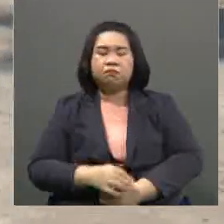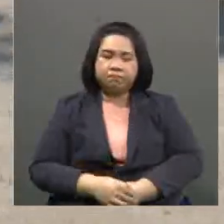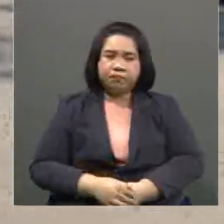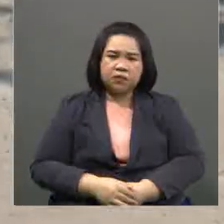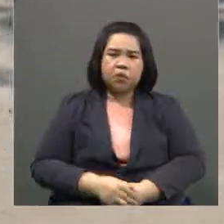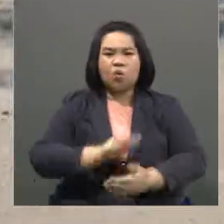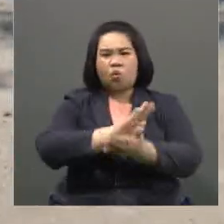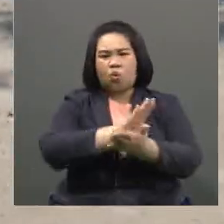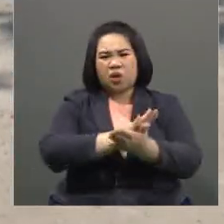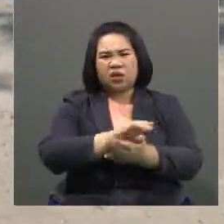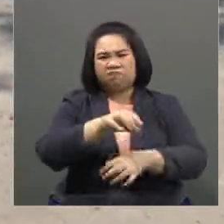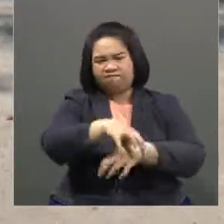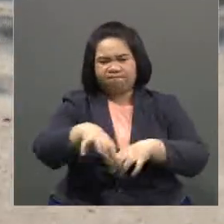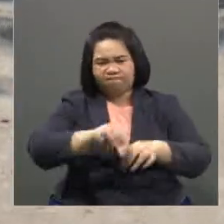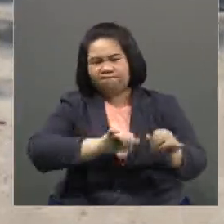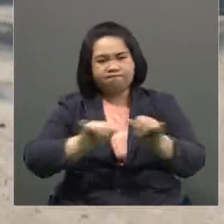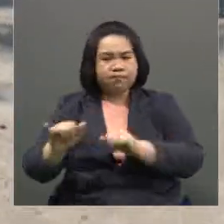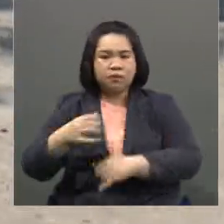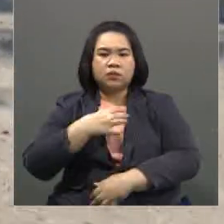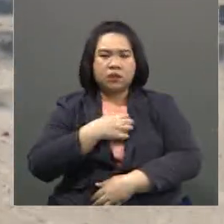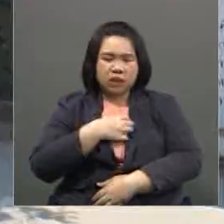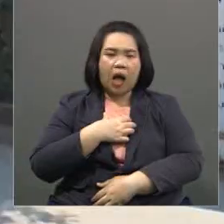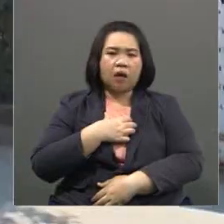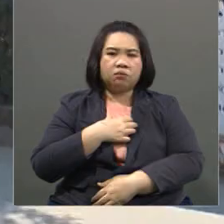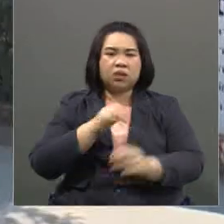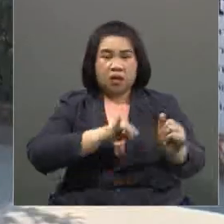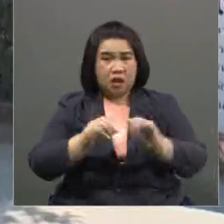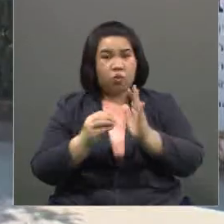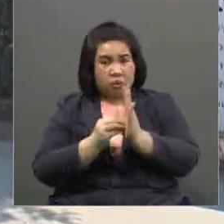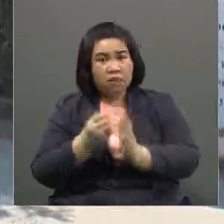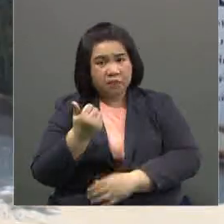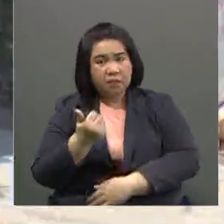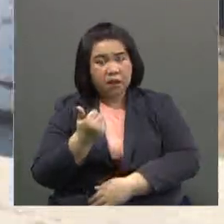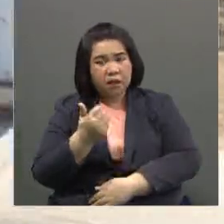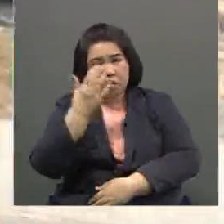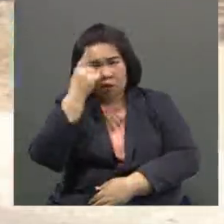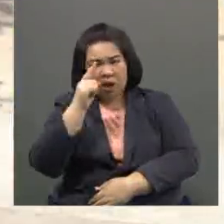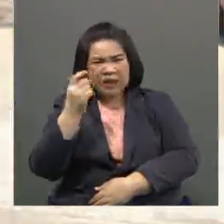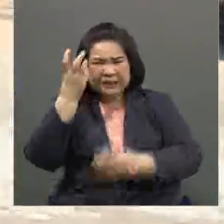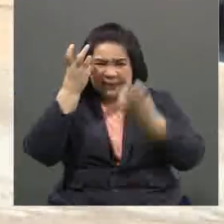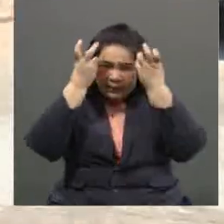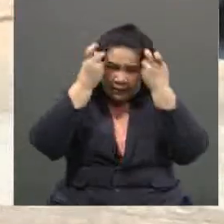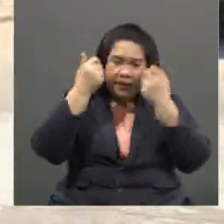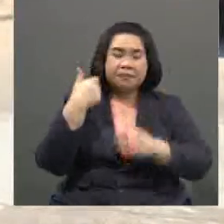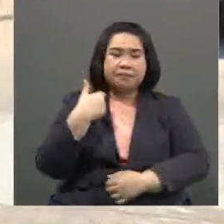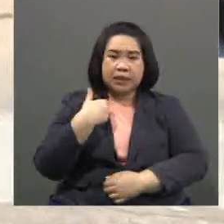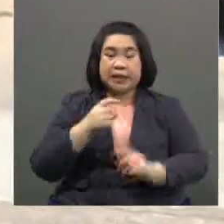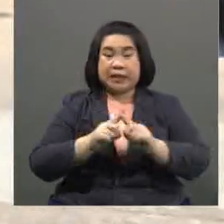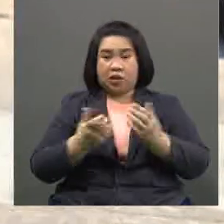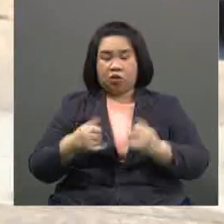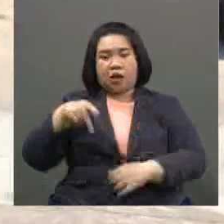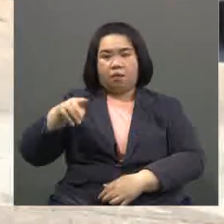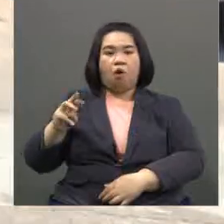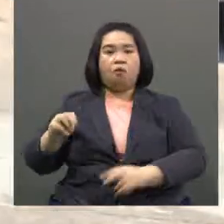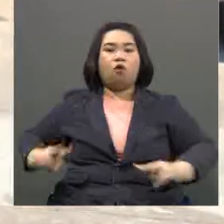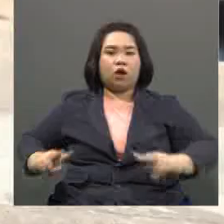จะย้ายโรงเรียนให้กับลูกลูกอ่ะนะคะก็คือขอมาเรียนที่กรุงเทพมหานครได้มยเพราะว่ากดดันมากทีเดียวนะคะแล้วตอนนี้พมเนี่ยก็เลยเข้า